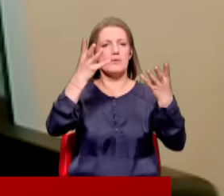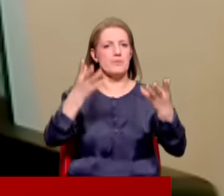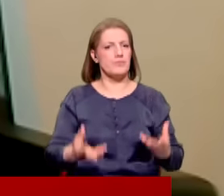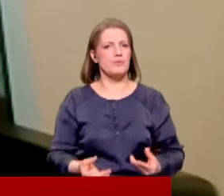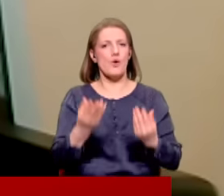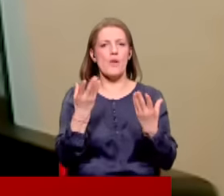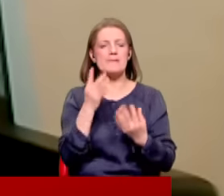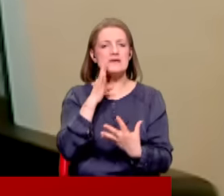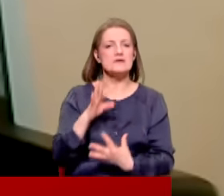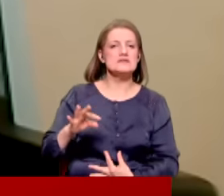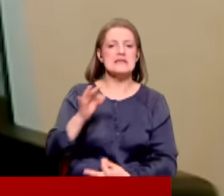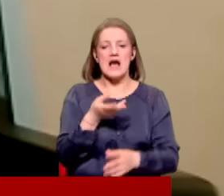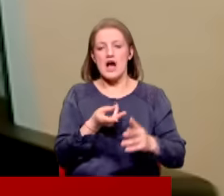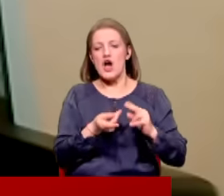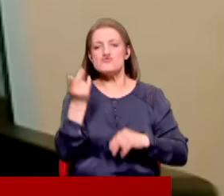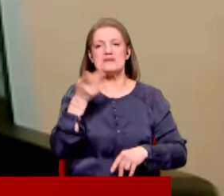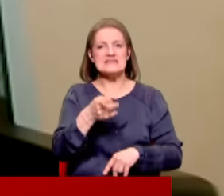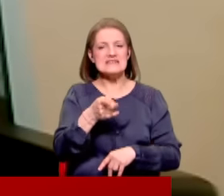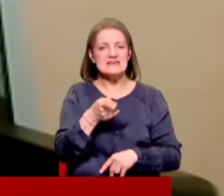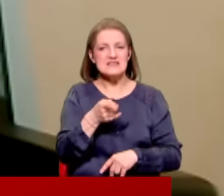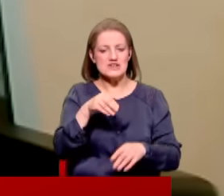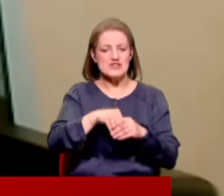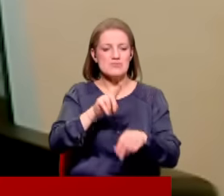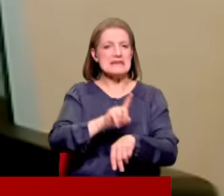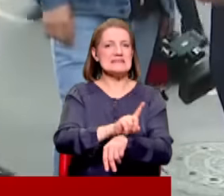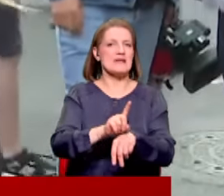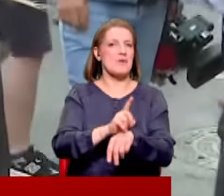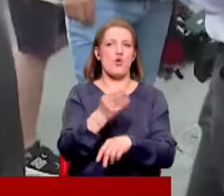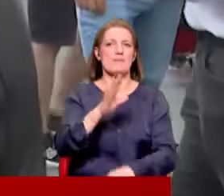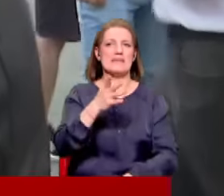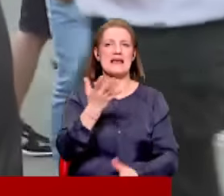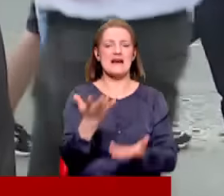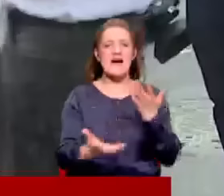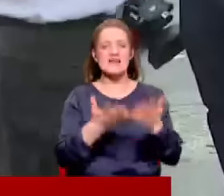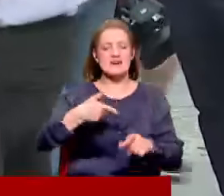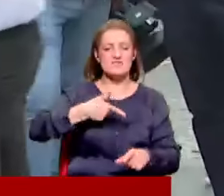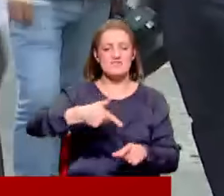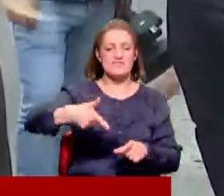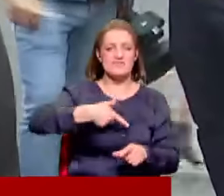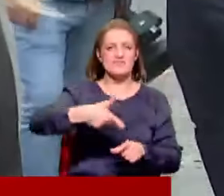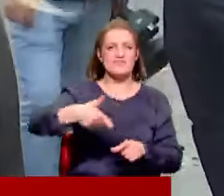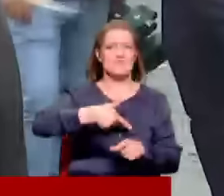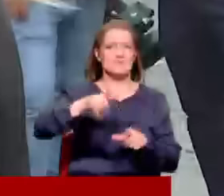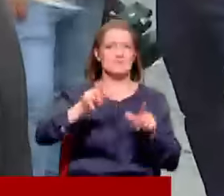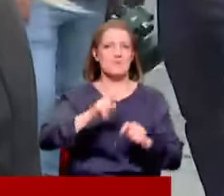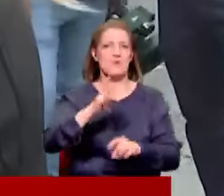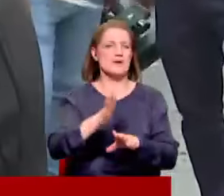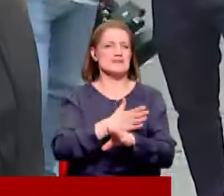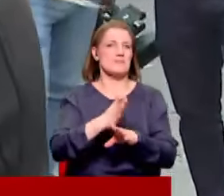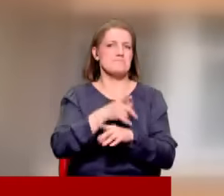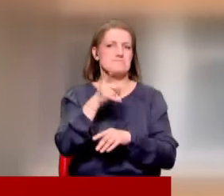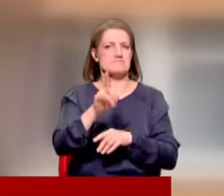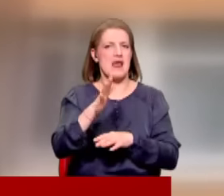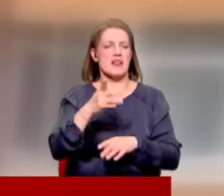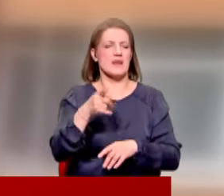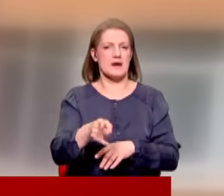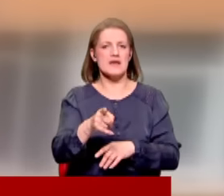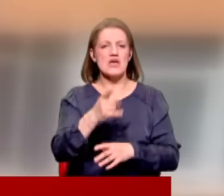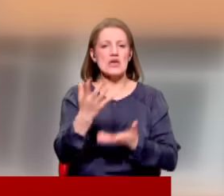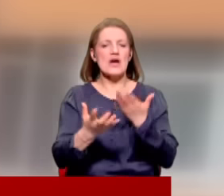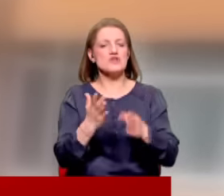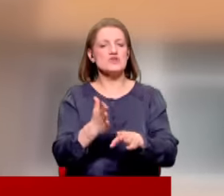da insanların kaçmasına müsaade edecek kadar bir zaman yaratılabilir. Kaynak yaparken içeride strafor falan var, ondan kaynaklanan bir sıkıntı herhalde. Henüz